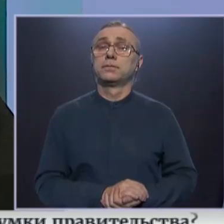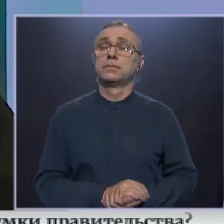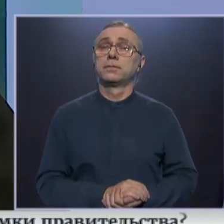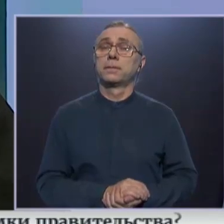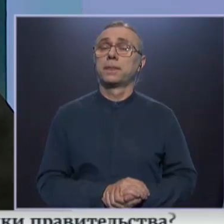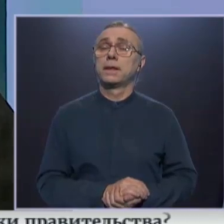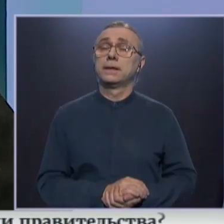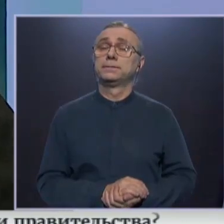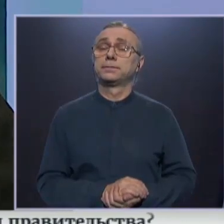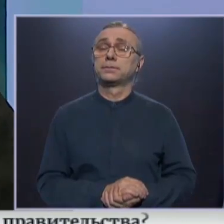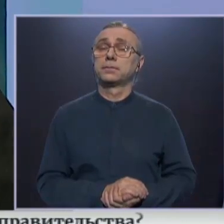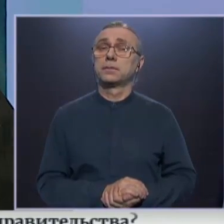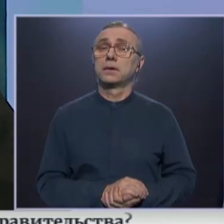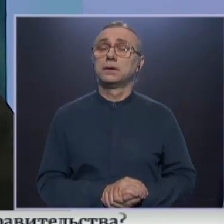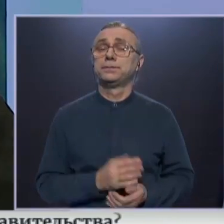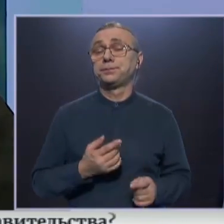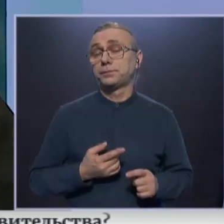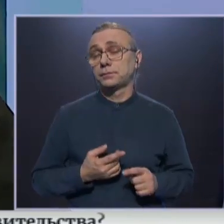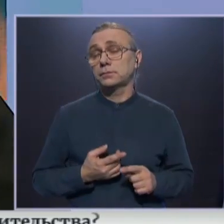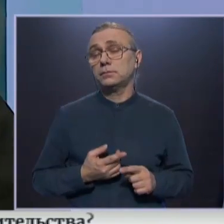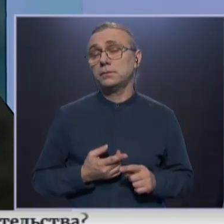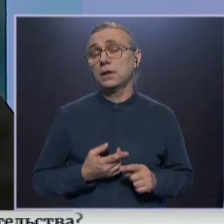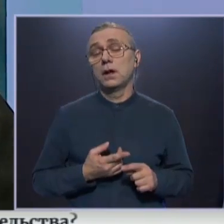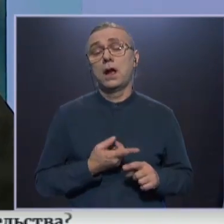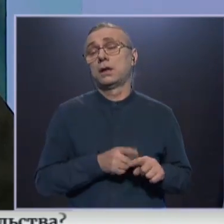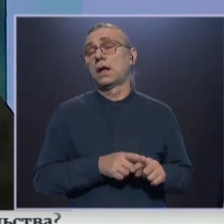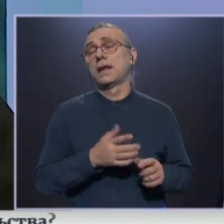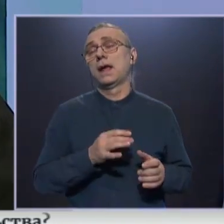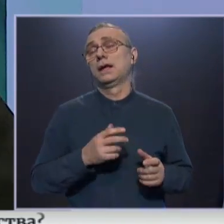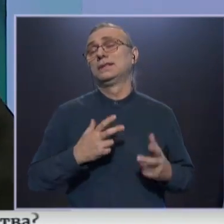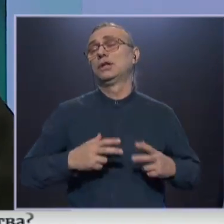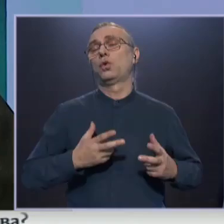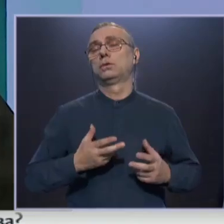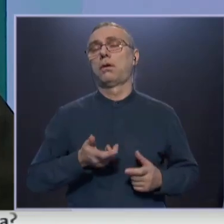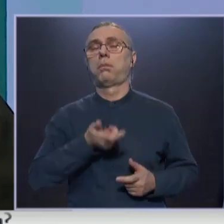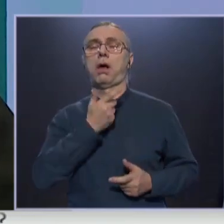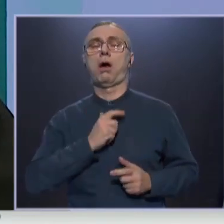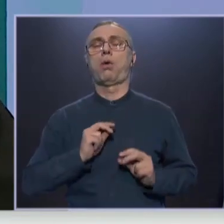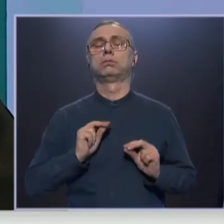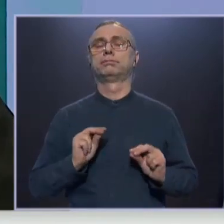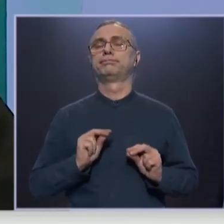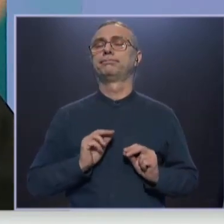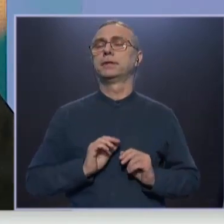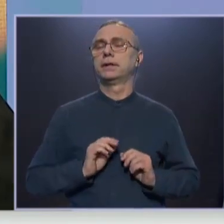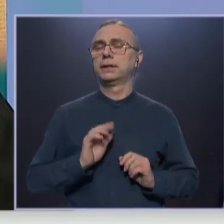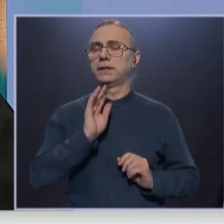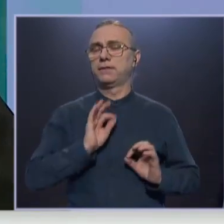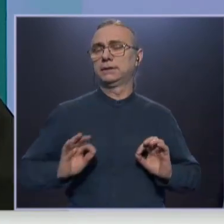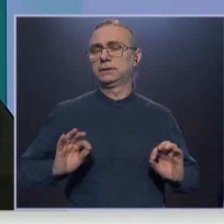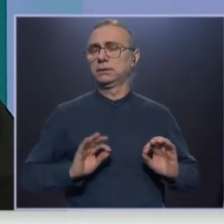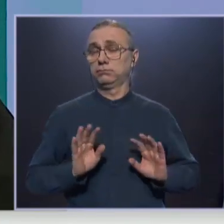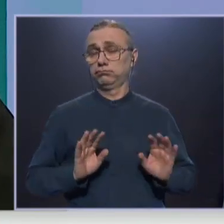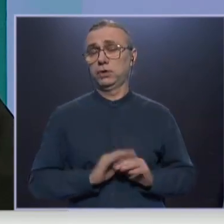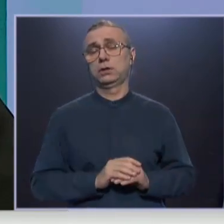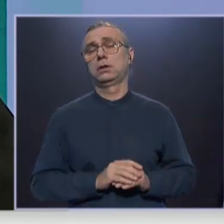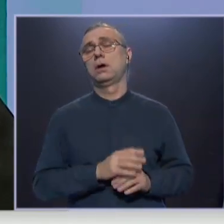Поэтому нет, речь не об этом. Это не то, что институт благородных девиц какой-то. Православные воскресные школы и православные